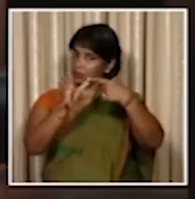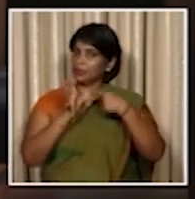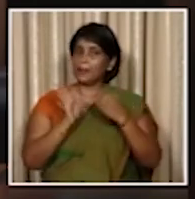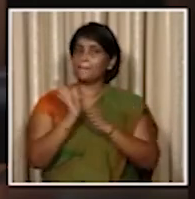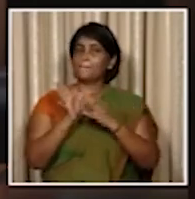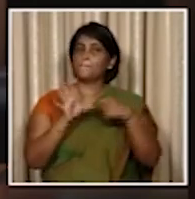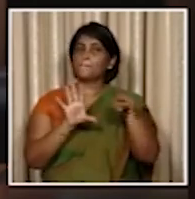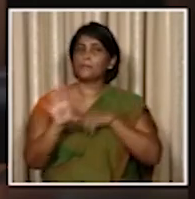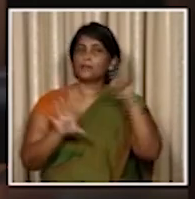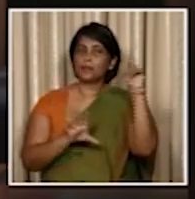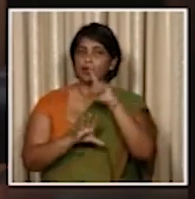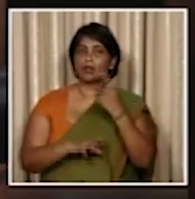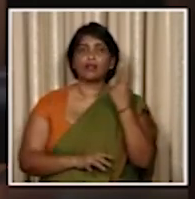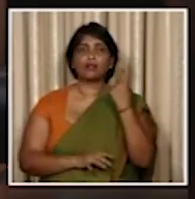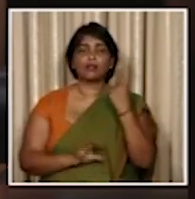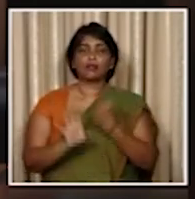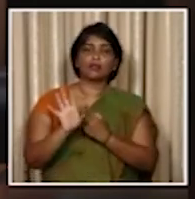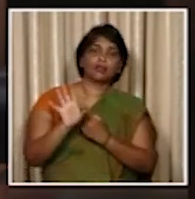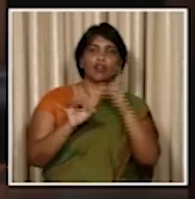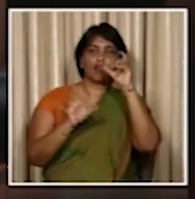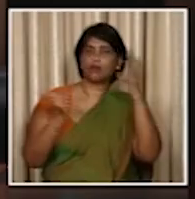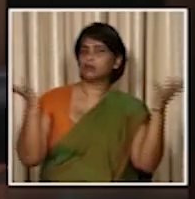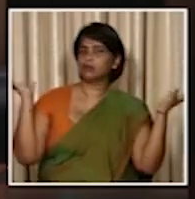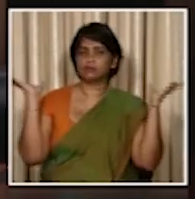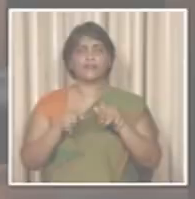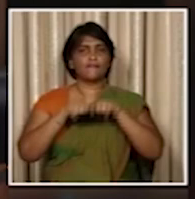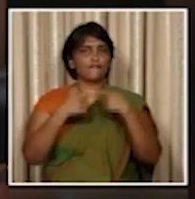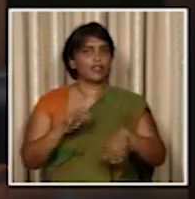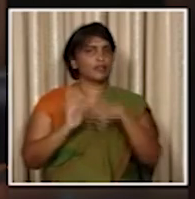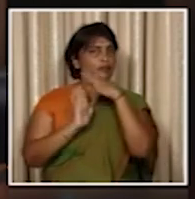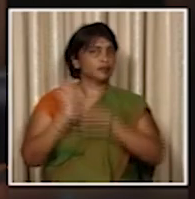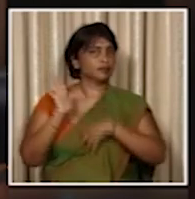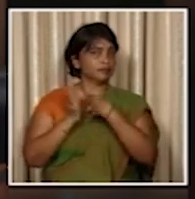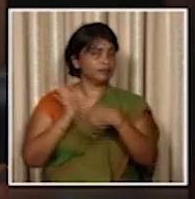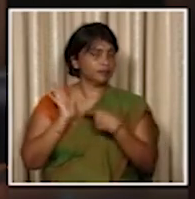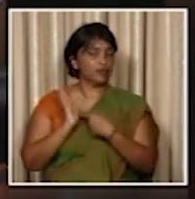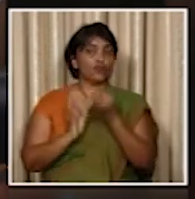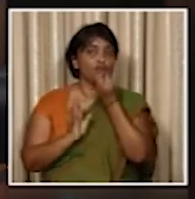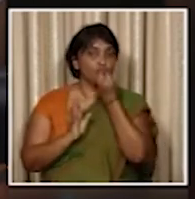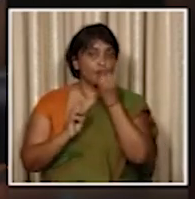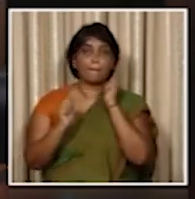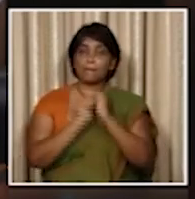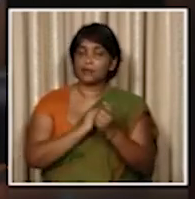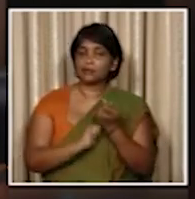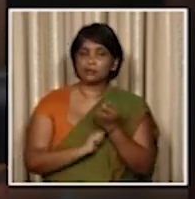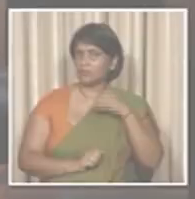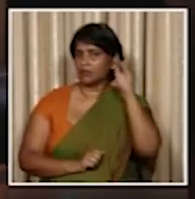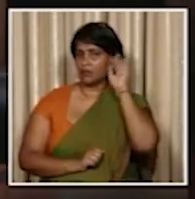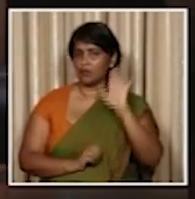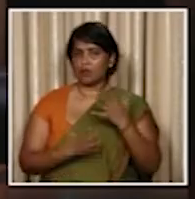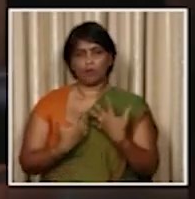මැයි පළවෙන්දට දාහක් යොවුන් සේනාංකෙන් කොළඹටගෙන් මේ වියදන් ලේඛනය. එතකොට ආහාර වියදම් තියෙනවා, බස් වියදම් තියෙනවා. මට දැනගන්න